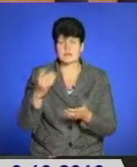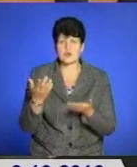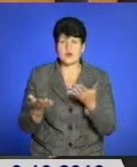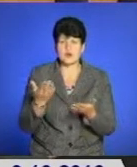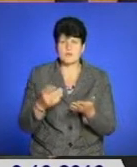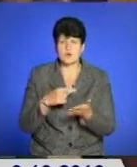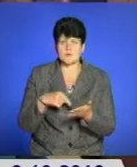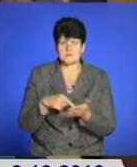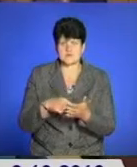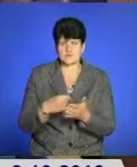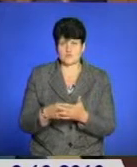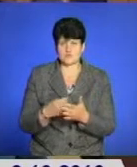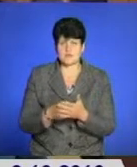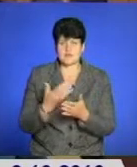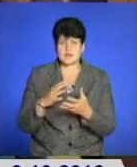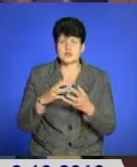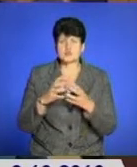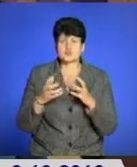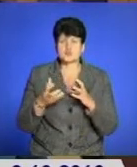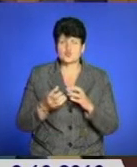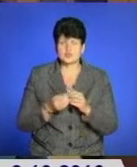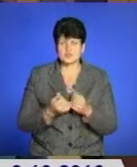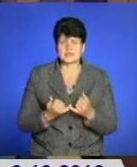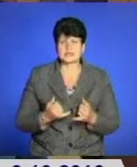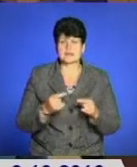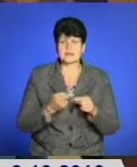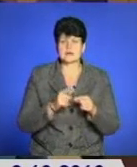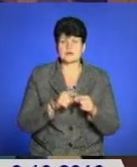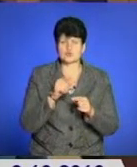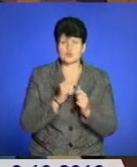місцевих бюджетів. Проте суми, які задля цього